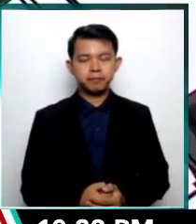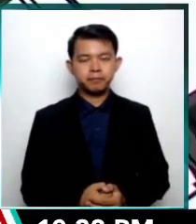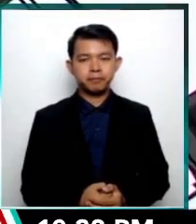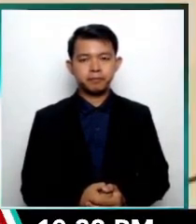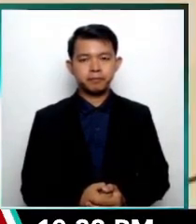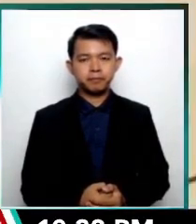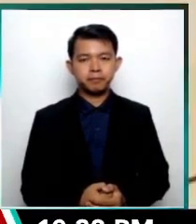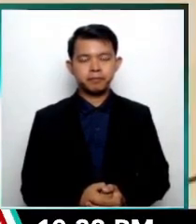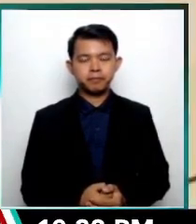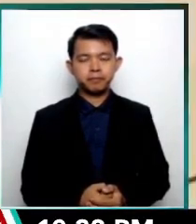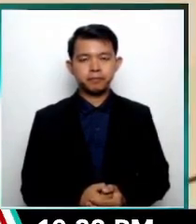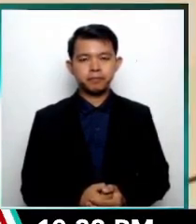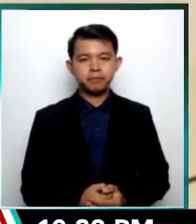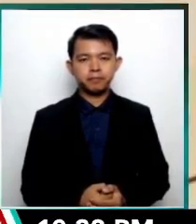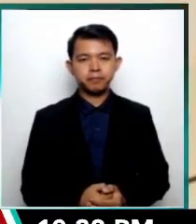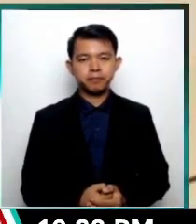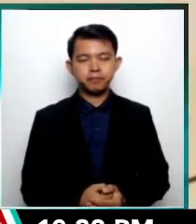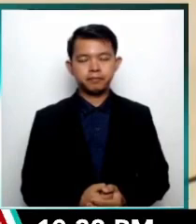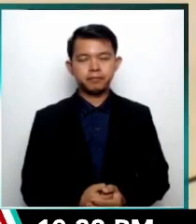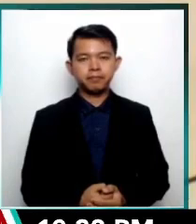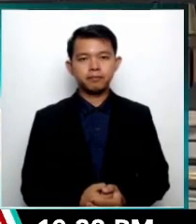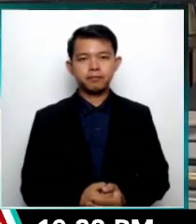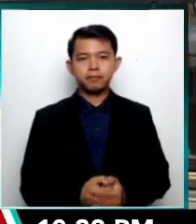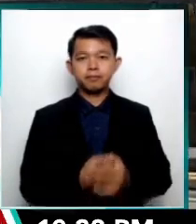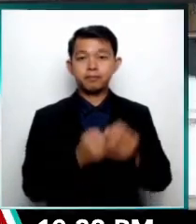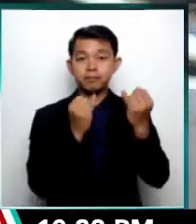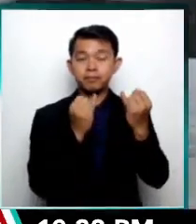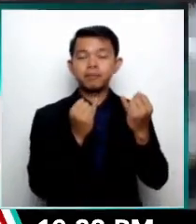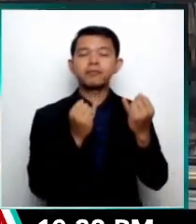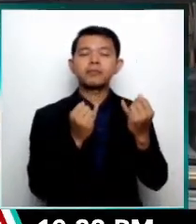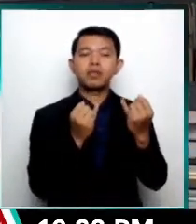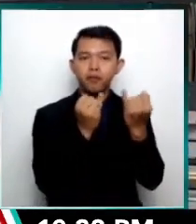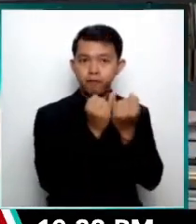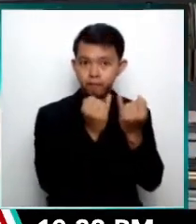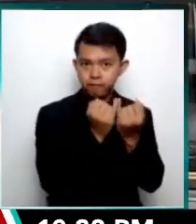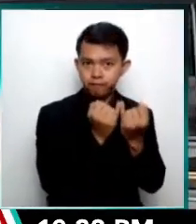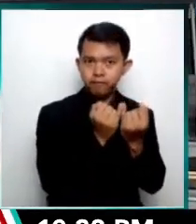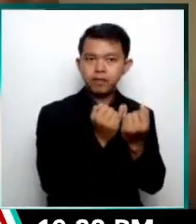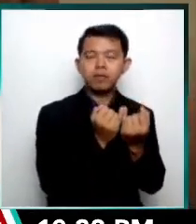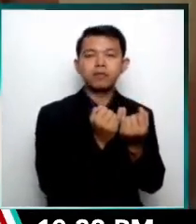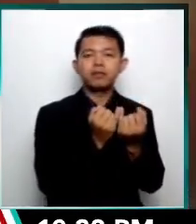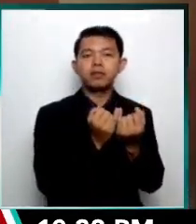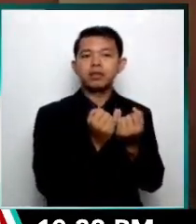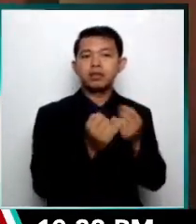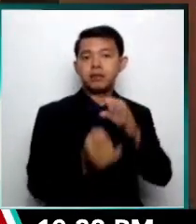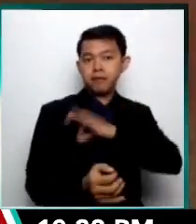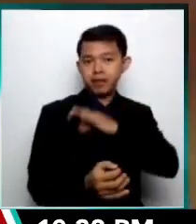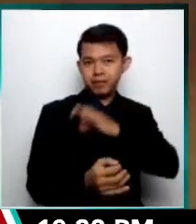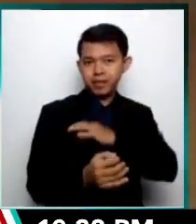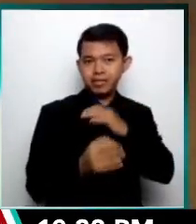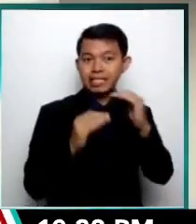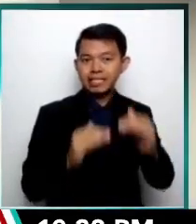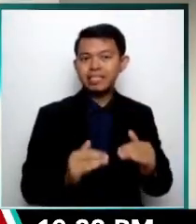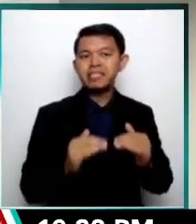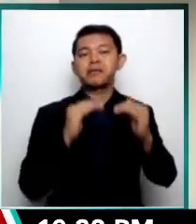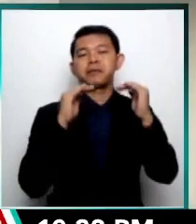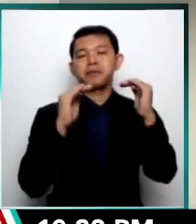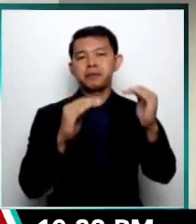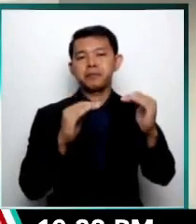Coverage ng PhilHealth Benefit Packages tataasan. Hanggang 30% ang dagdag sa lahat ng case rates